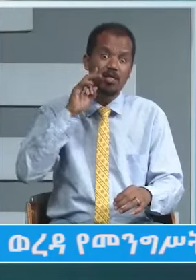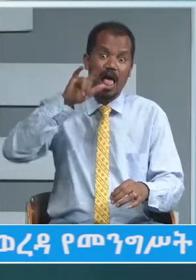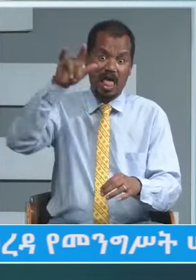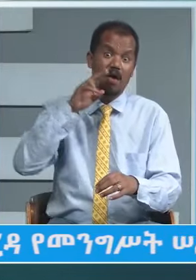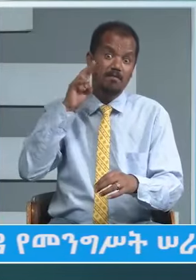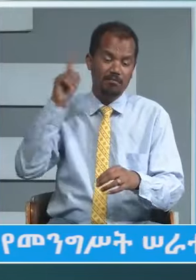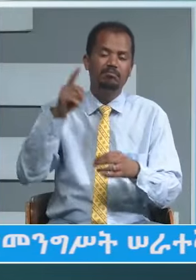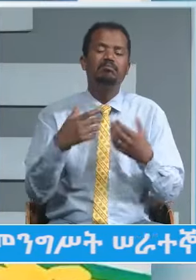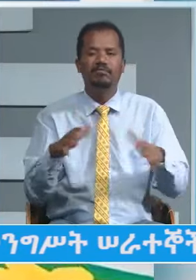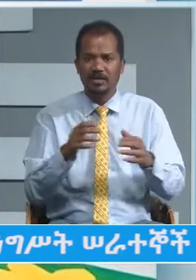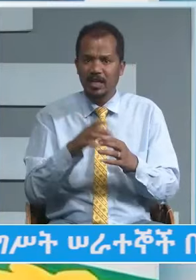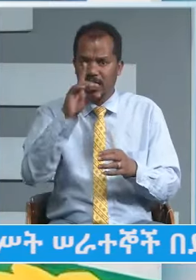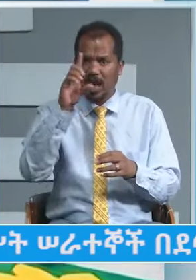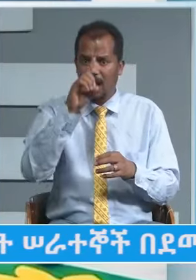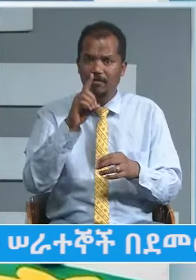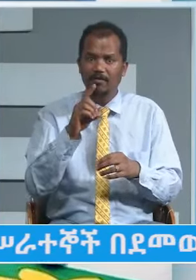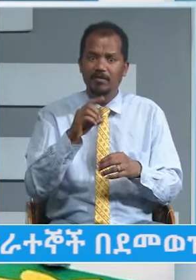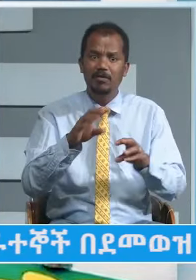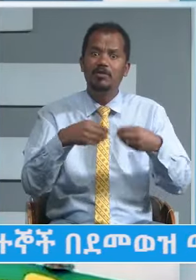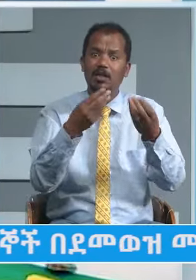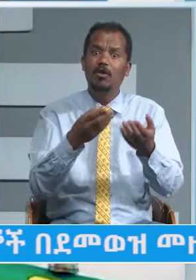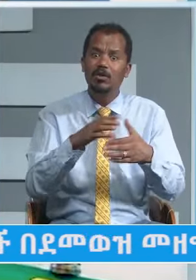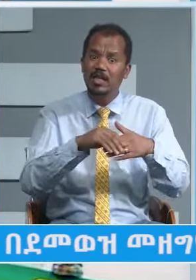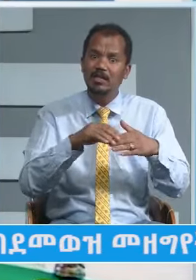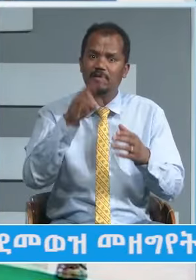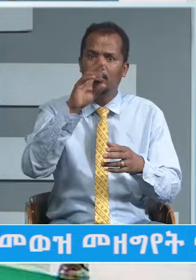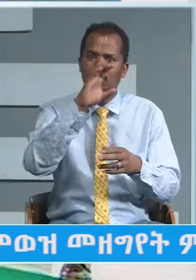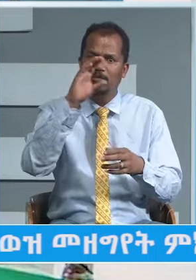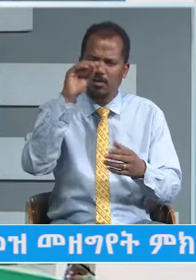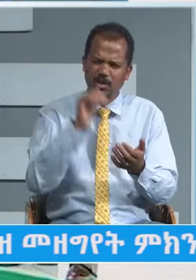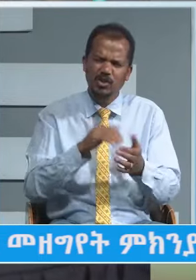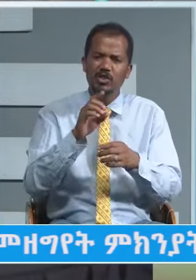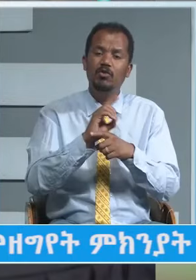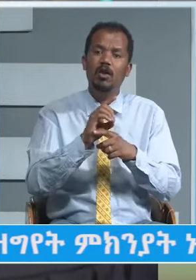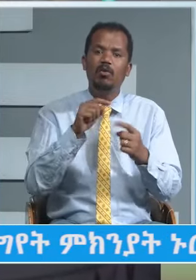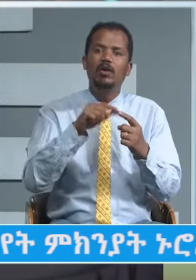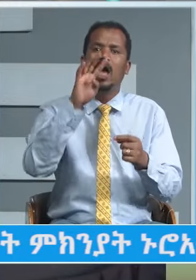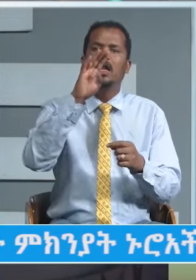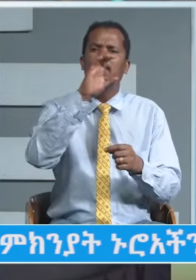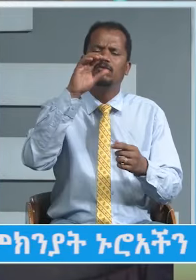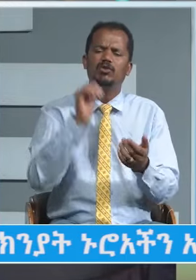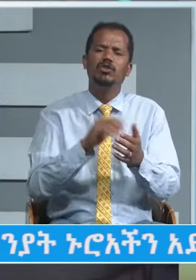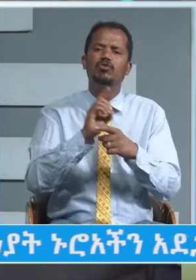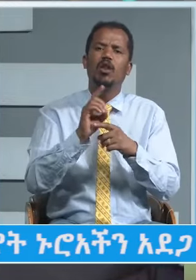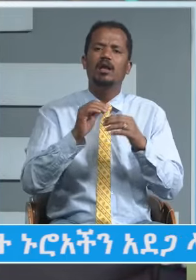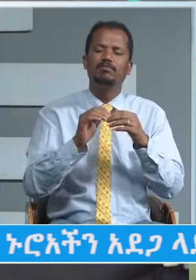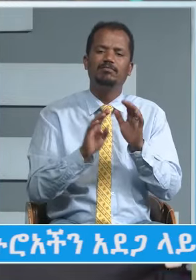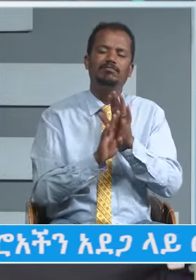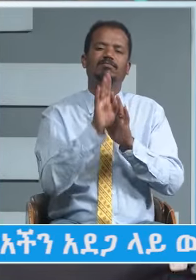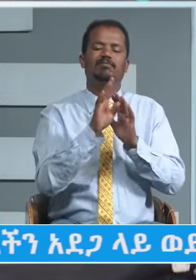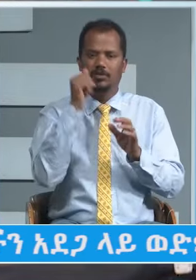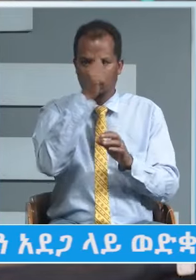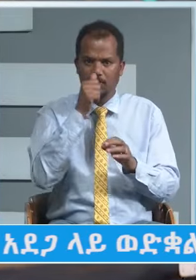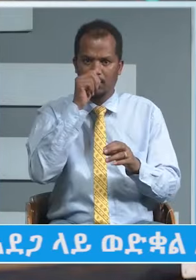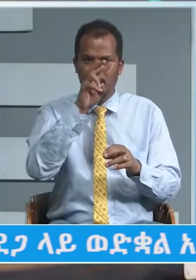እንደሚገኝ ፌዴሬሽኑ ጨምሮ ገልጿል። በዚህ ስብሰባም ካፍ ለአባል ሀገራቱ የሚሰጠውን ገንዘብ ከ250,000 ዶላር ወደ 400,000 ዶላር